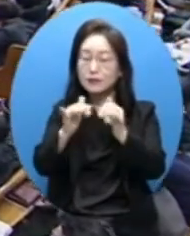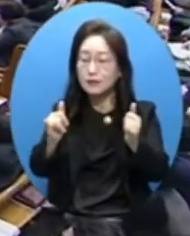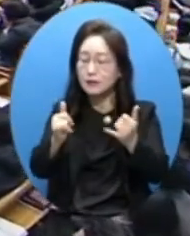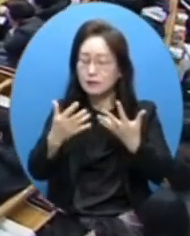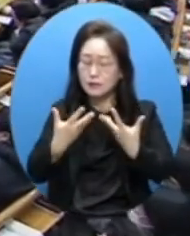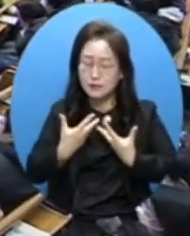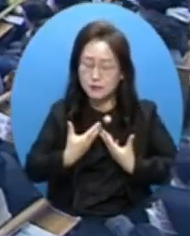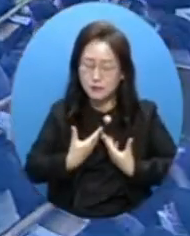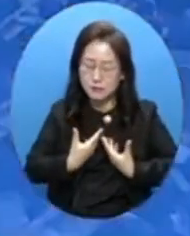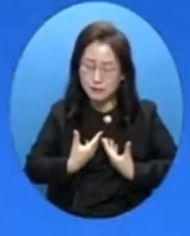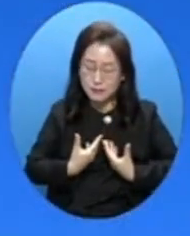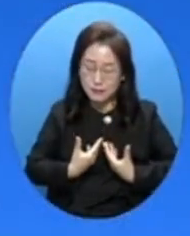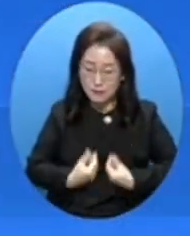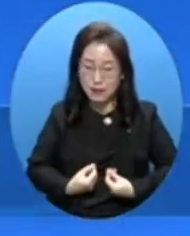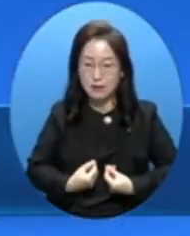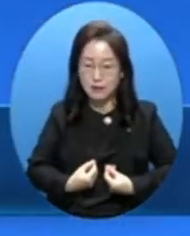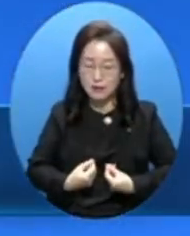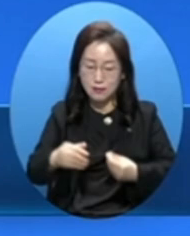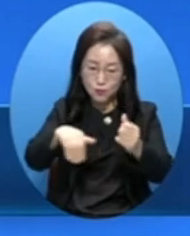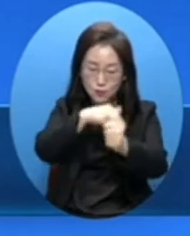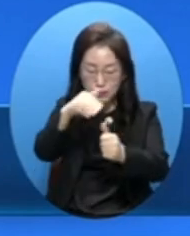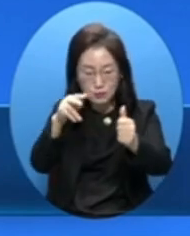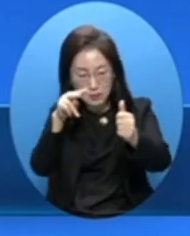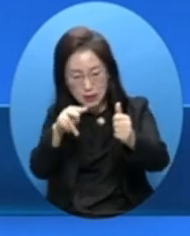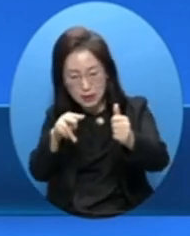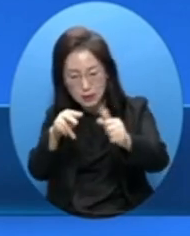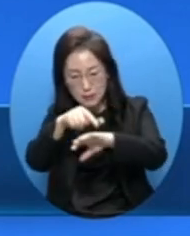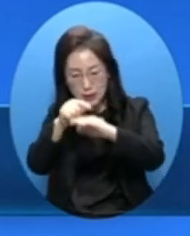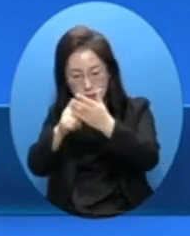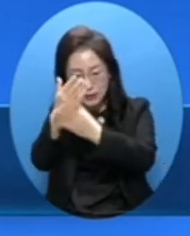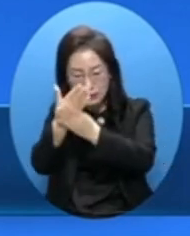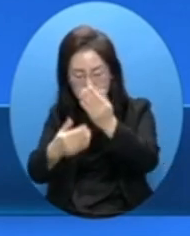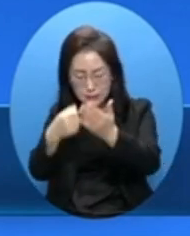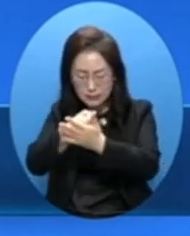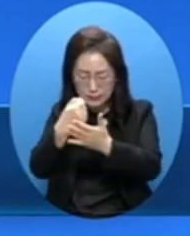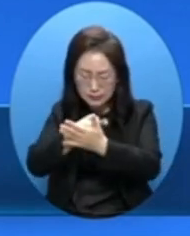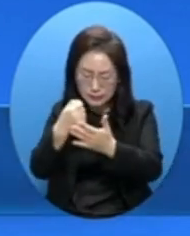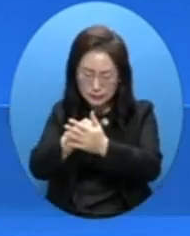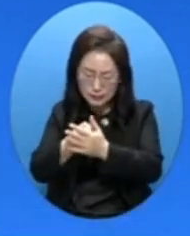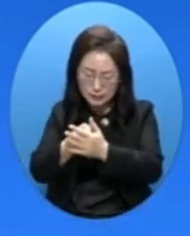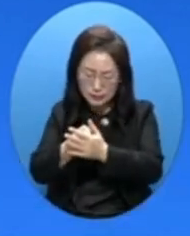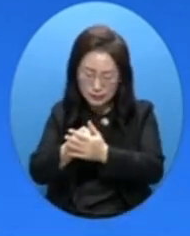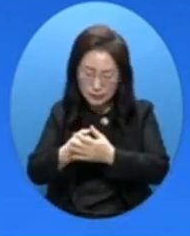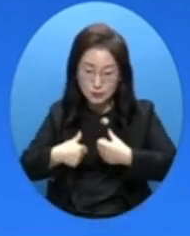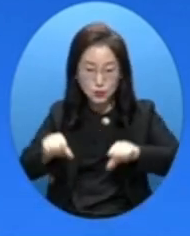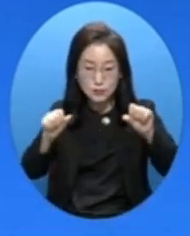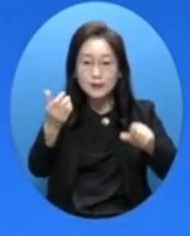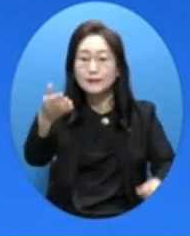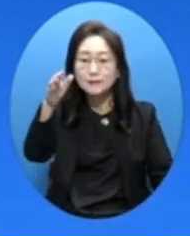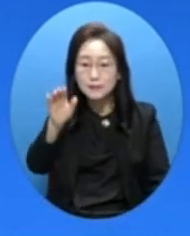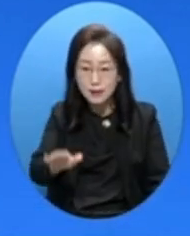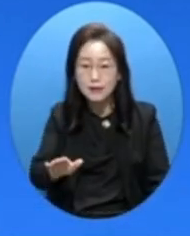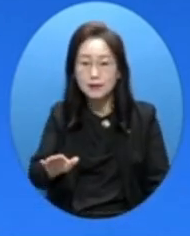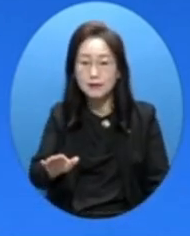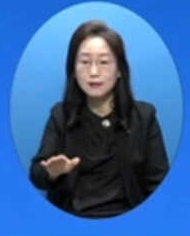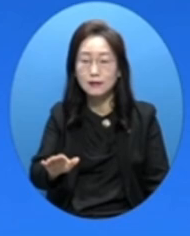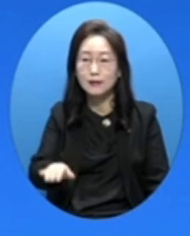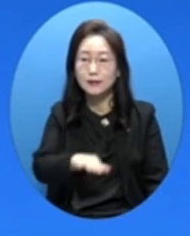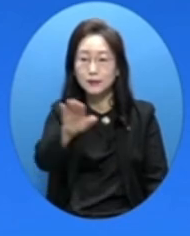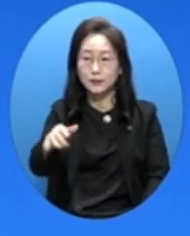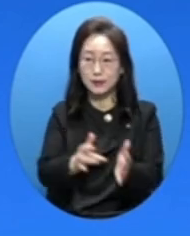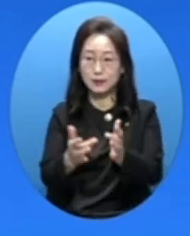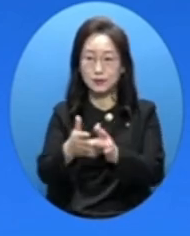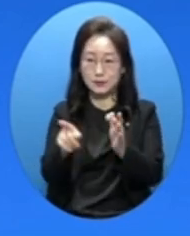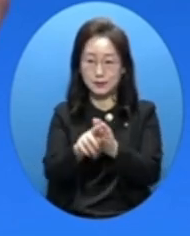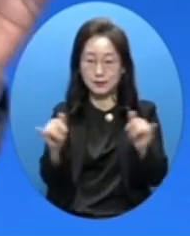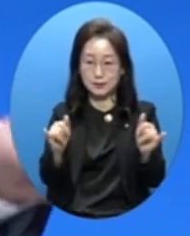절망을 바라보고 낙심하고 탄식하고 절망 안에 주저앉습니다. 그러나 우리 예수 믿는